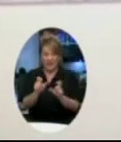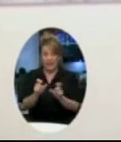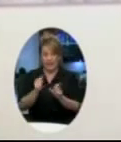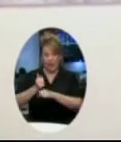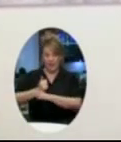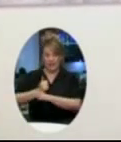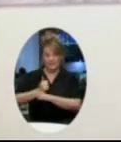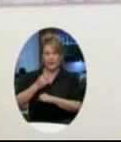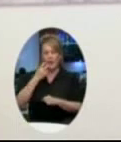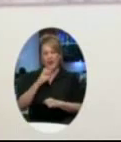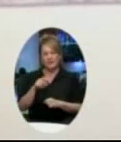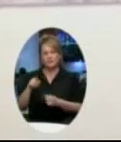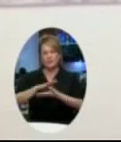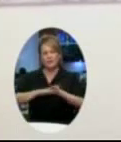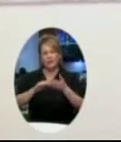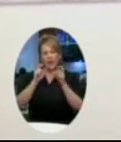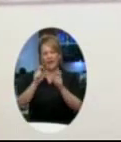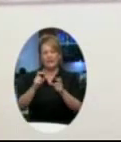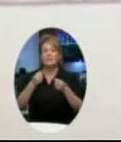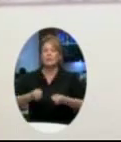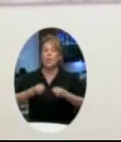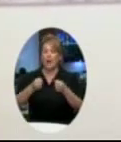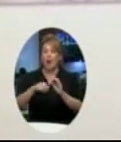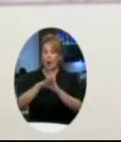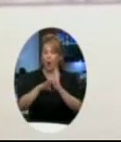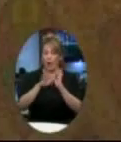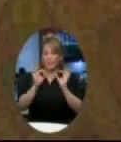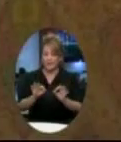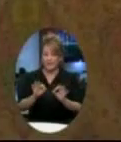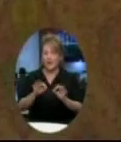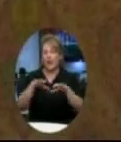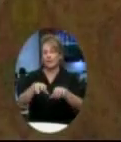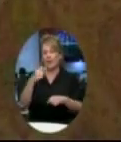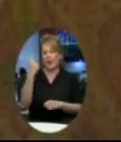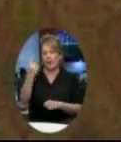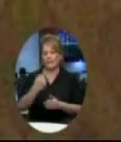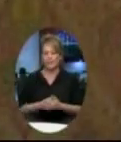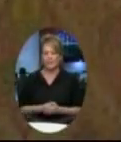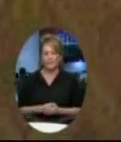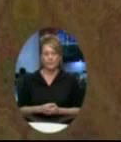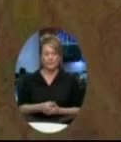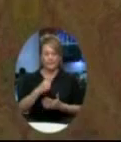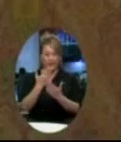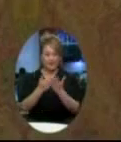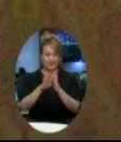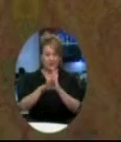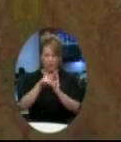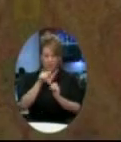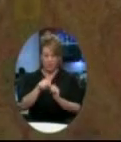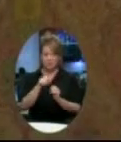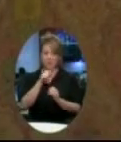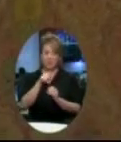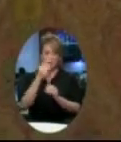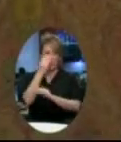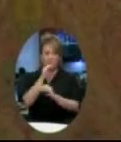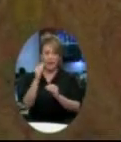כדאי שיתחילו להגן עליהם מפורעי החוק האמיתיים בשטחים ואלה המתנחלים. הצעת חוק זו מהווה מודעה ברורה של